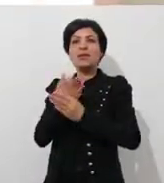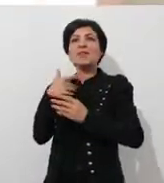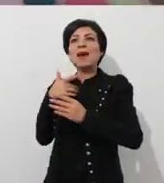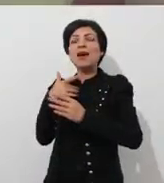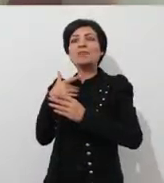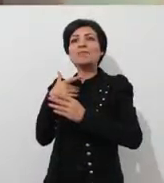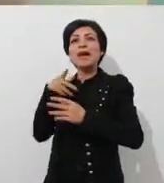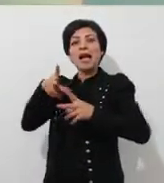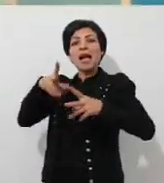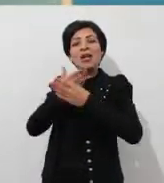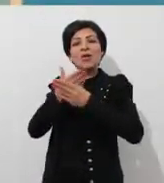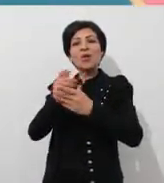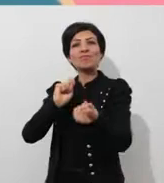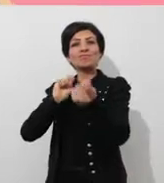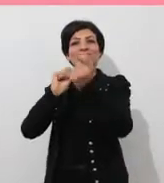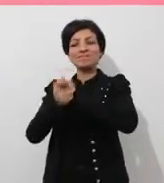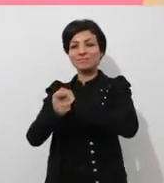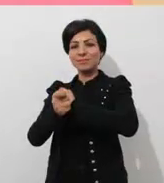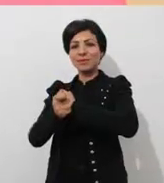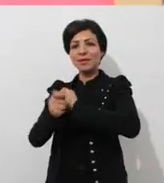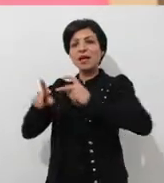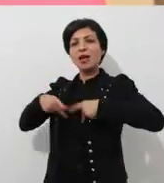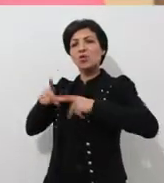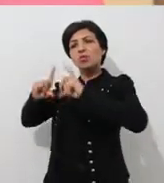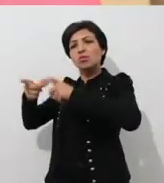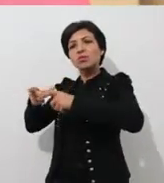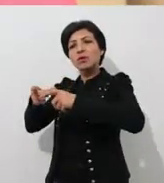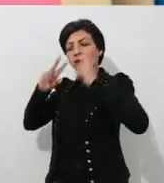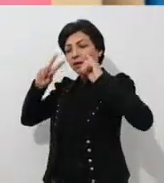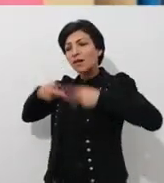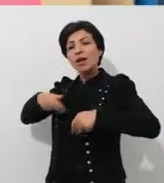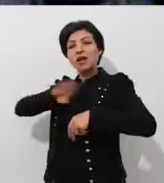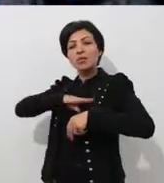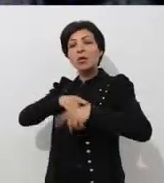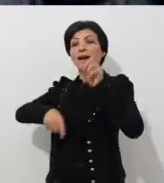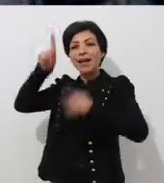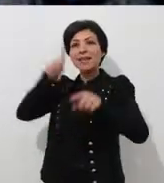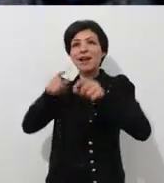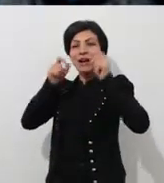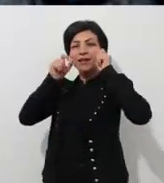بيعرفش يكتل وياكل وجبة فطوره، ما يحبش يفطر خاطر لأنه يحب يلحق تحية العلم.